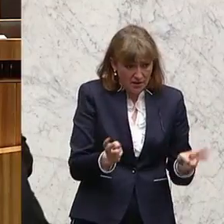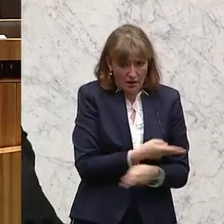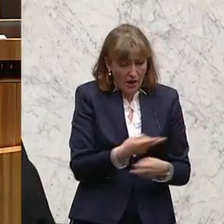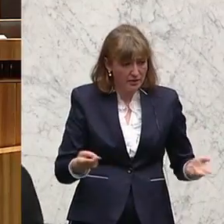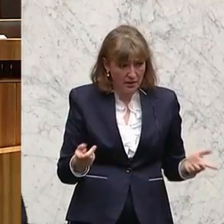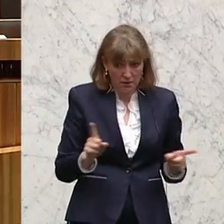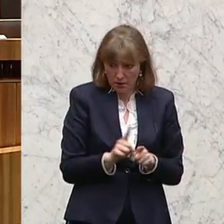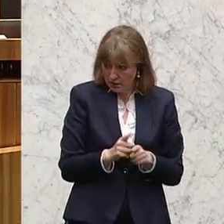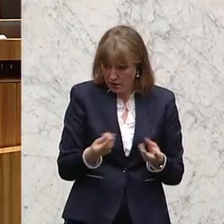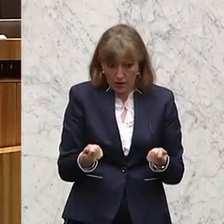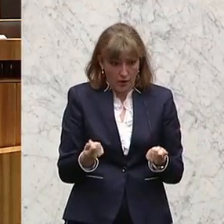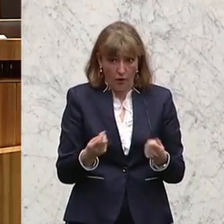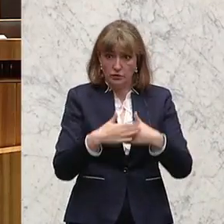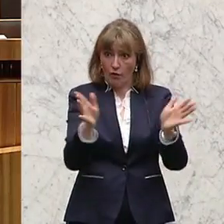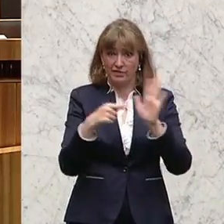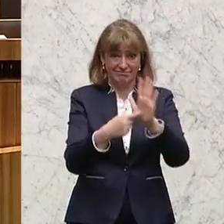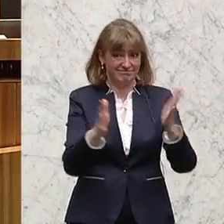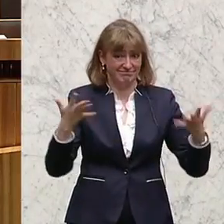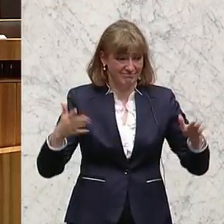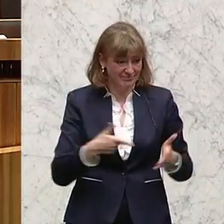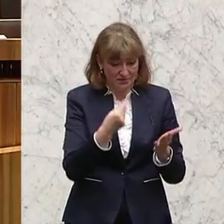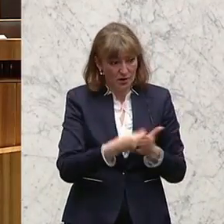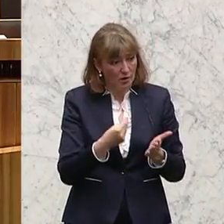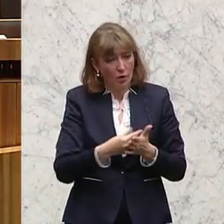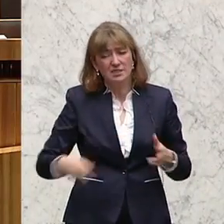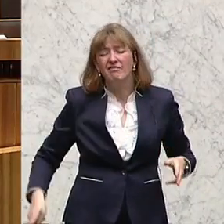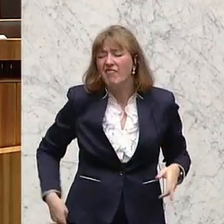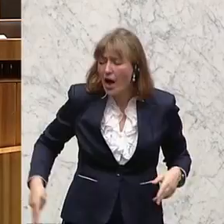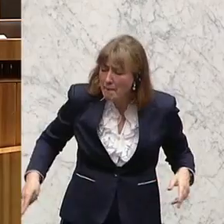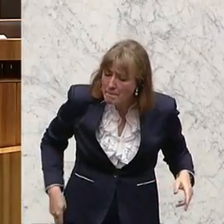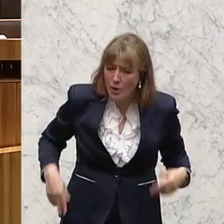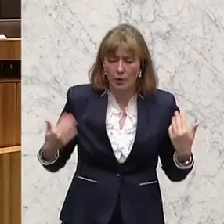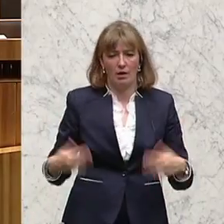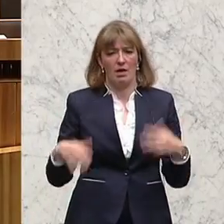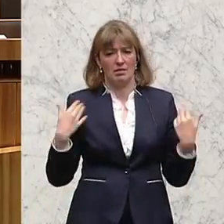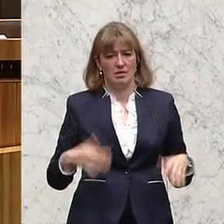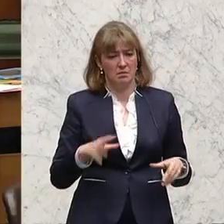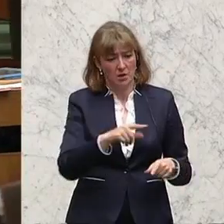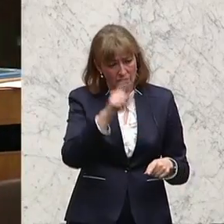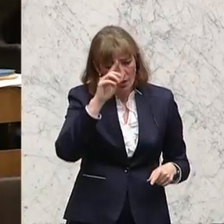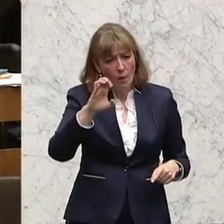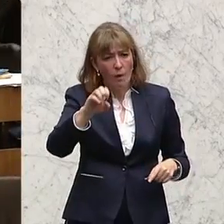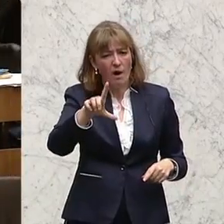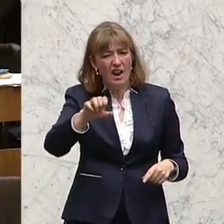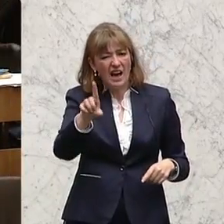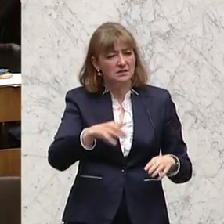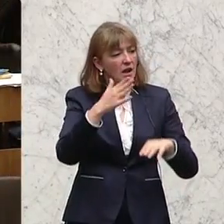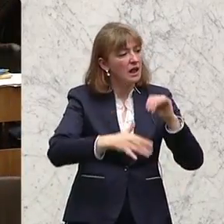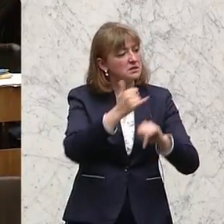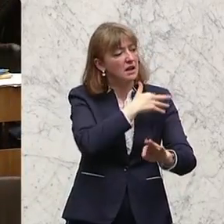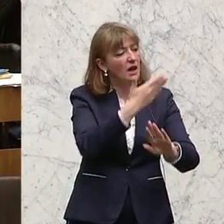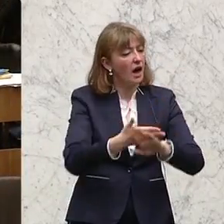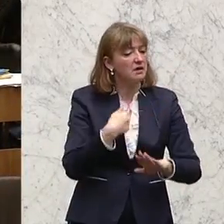ja nicht einmal mehr die Kosten offiziell offen. Das kostet ein Vermögen. Und Sie wissen ganz genau, dass diese ÜLAS in den letzten Jahren nur